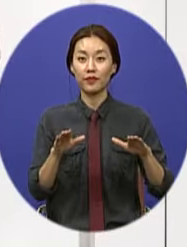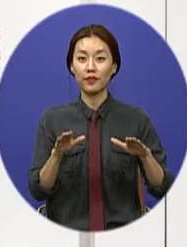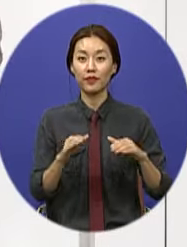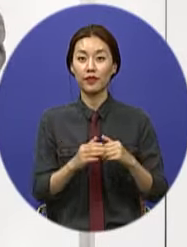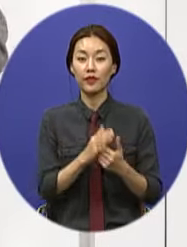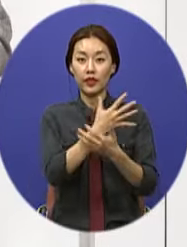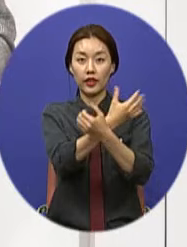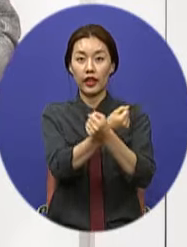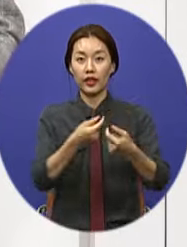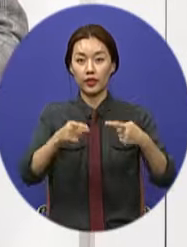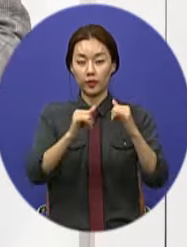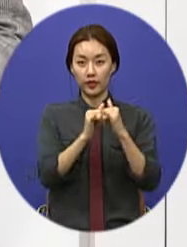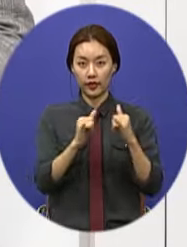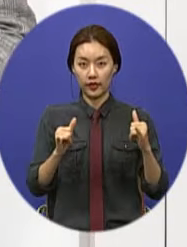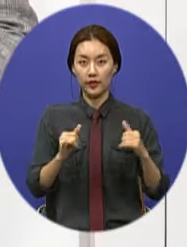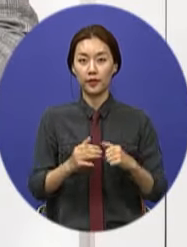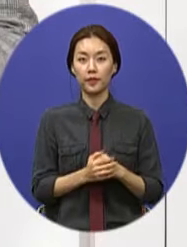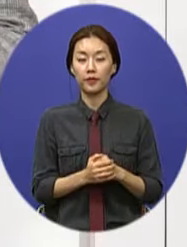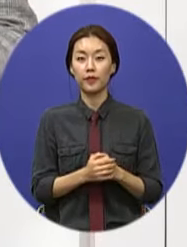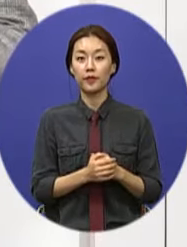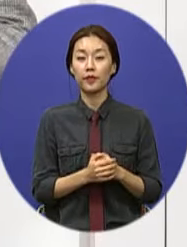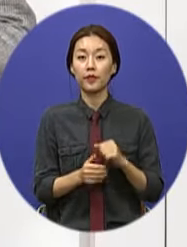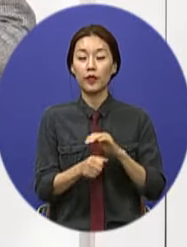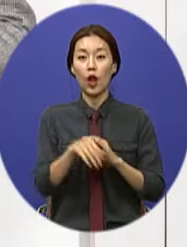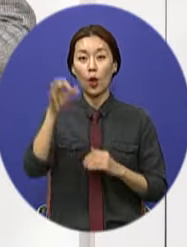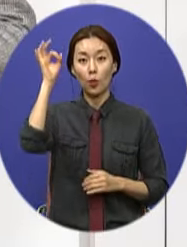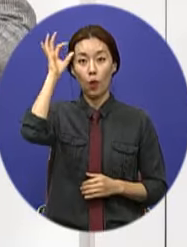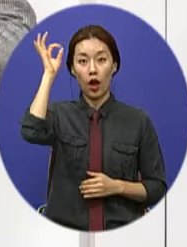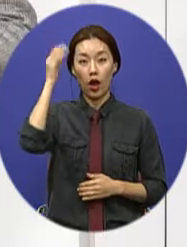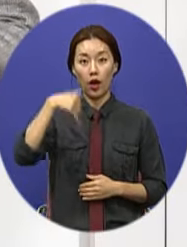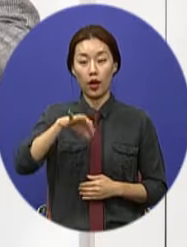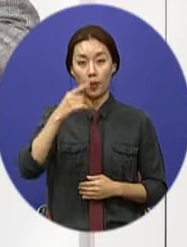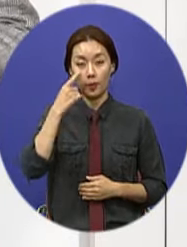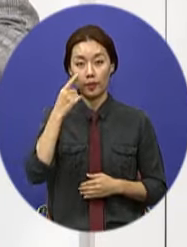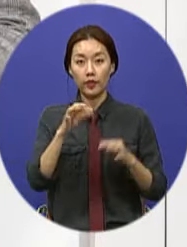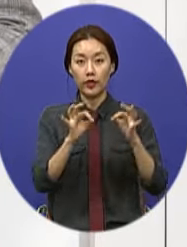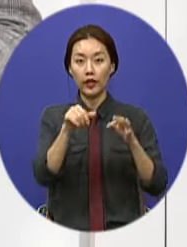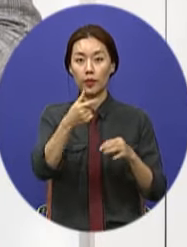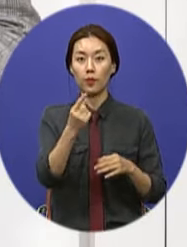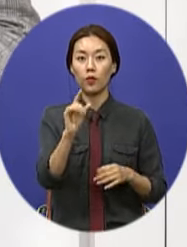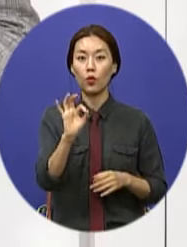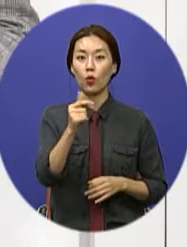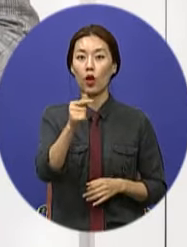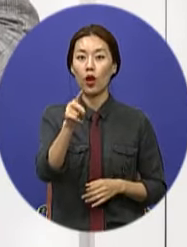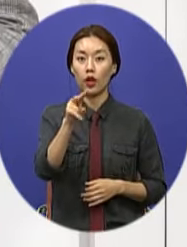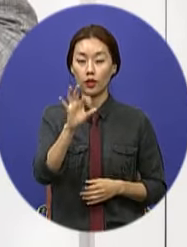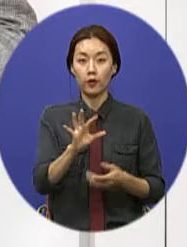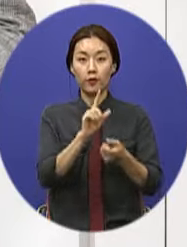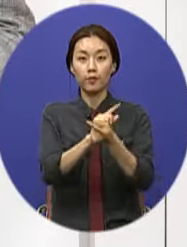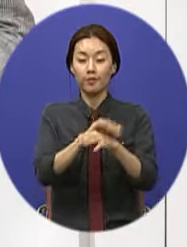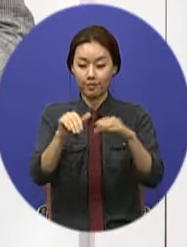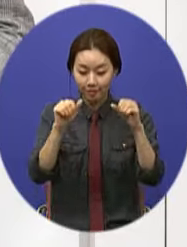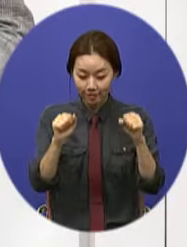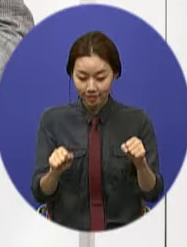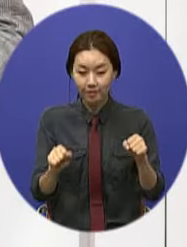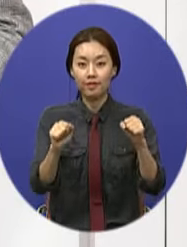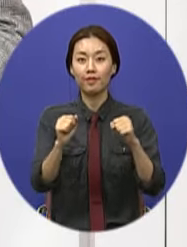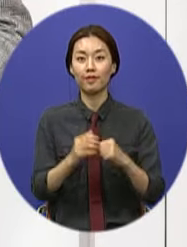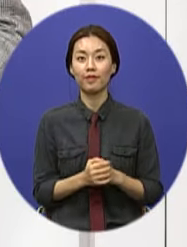또 예약 참여자분이시죠. 네, 경북 포항시로 가겠습니다. 김광영님을 만나도록 하겠습니다.